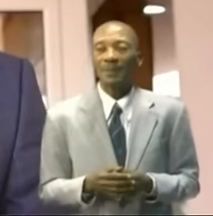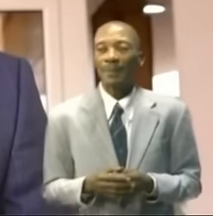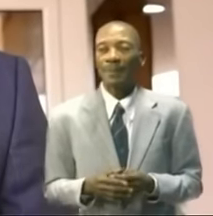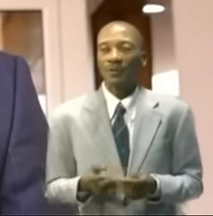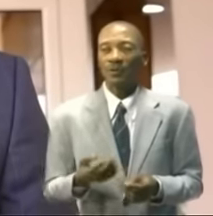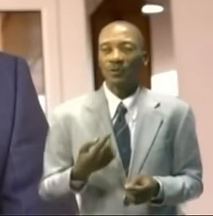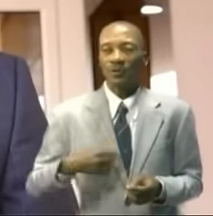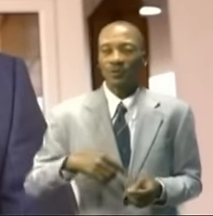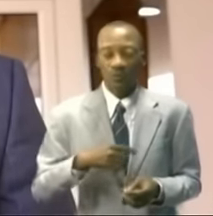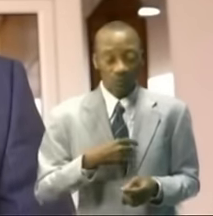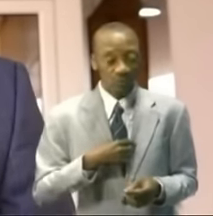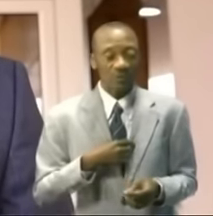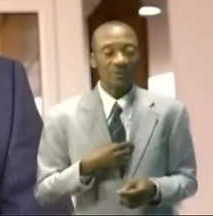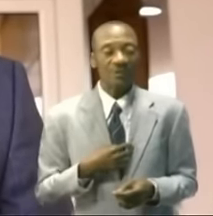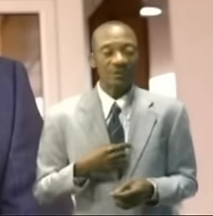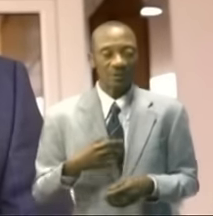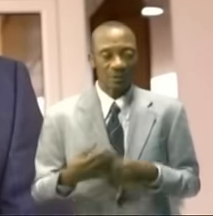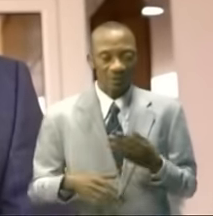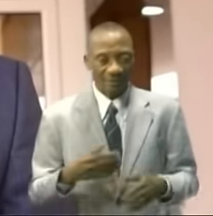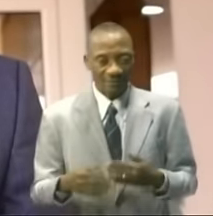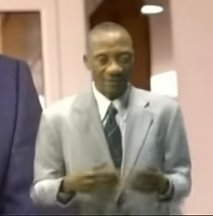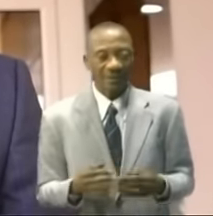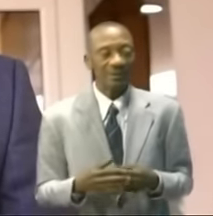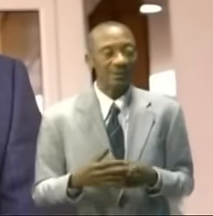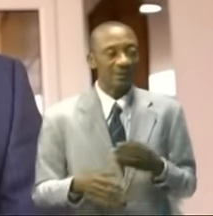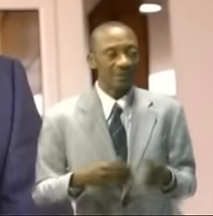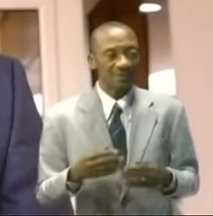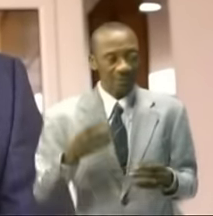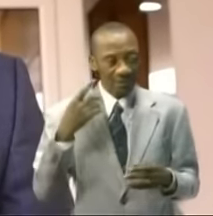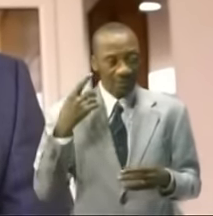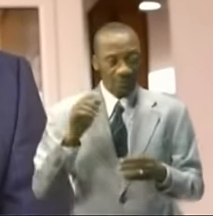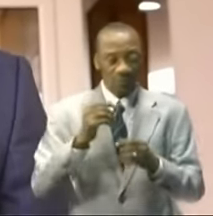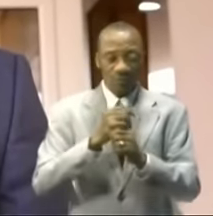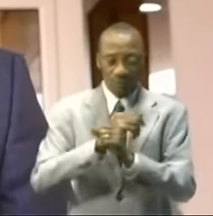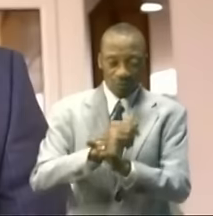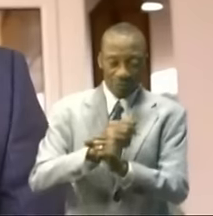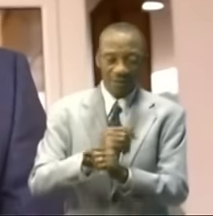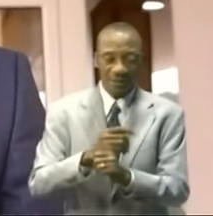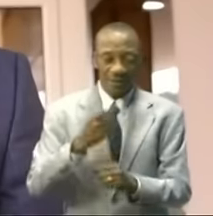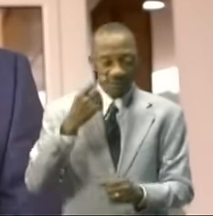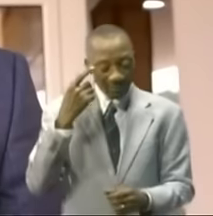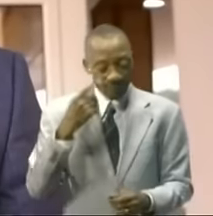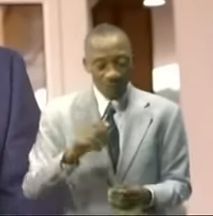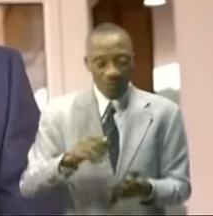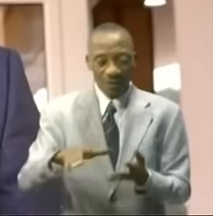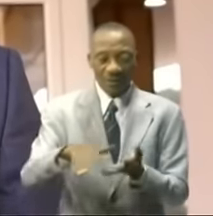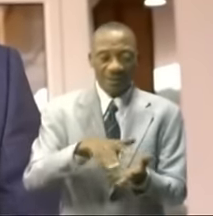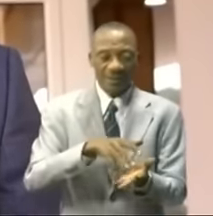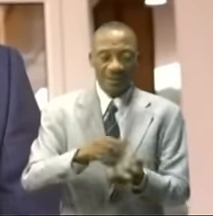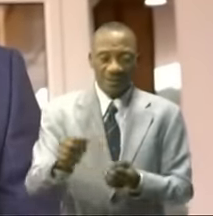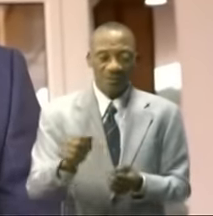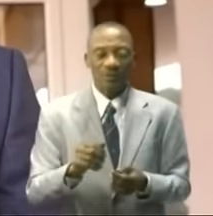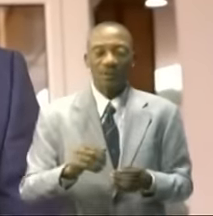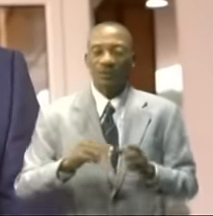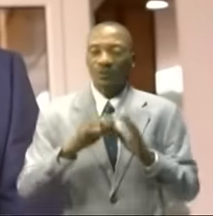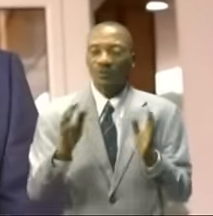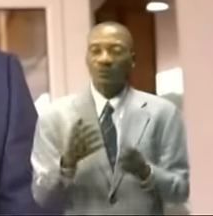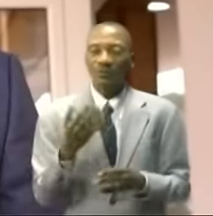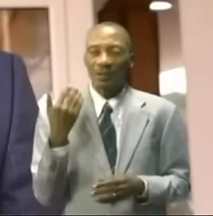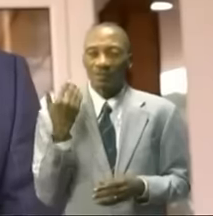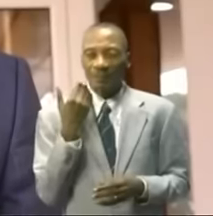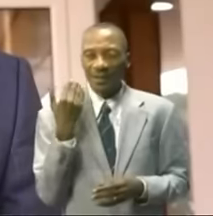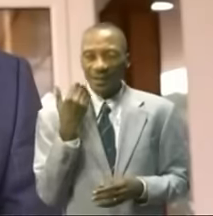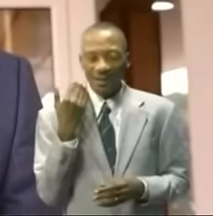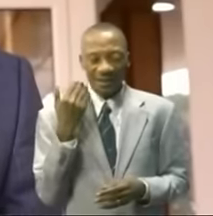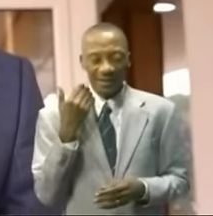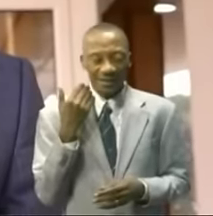tout ce qu'il faut en termes de capacité humaine, mais la RDC, comme je viens de dire, a un plan, mais la RDC a un engagement politique fort du